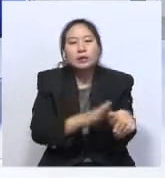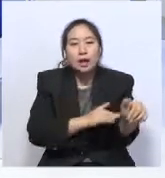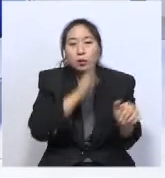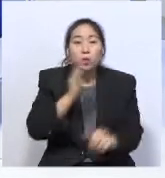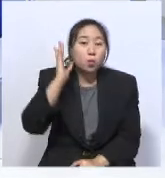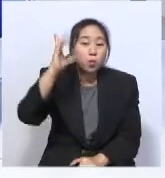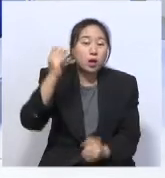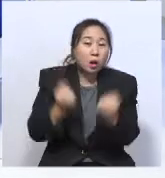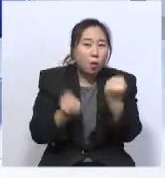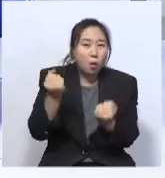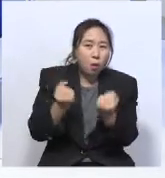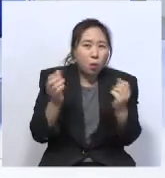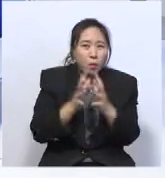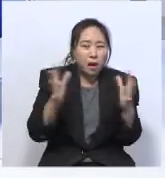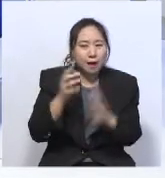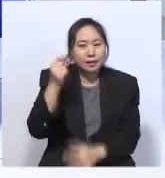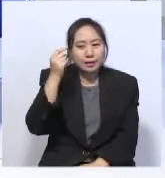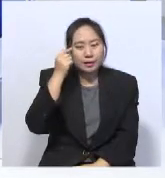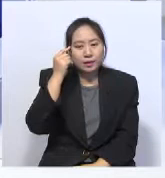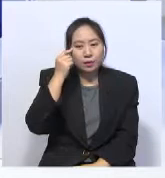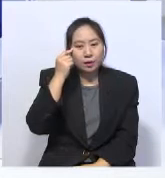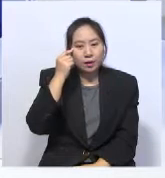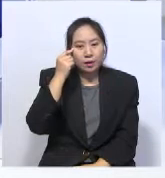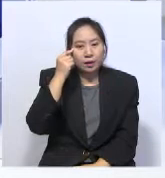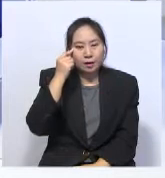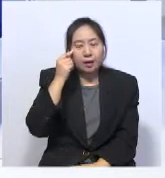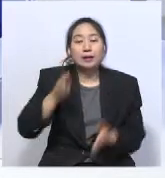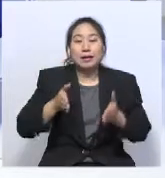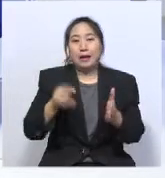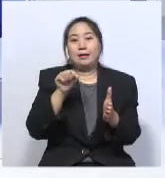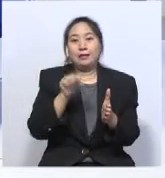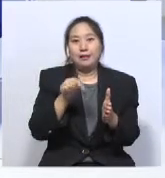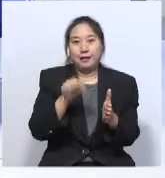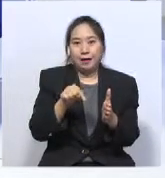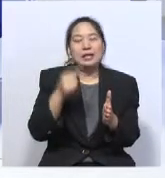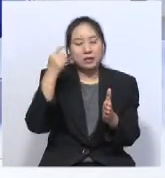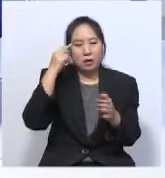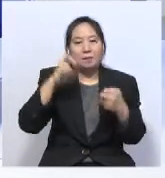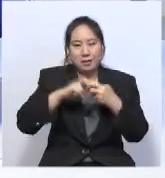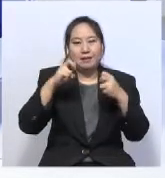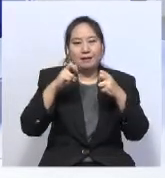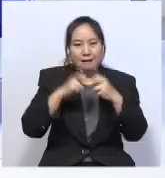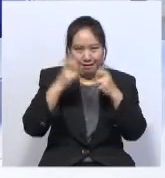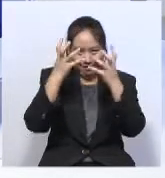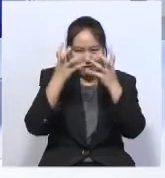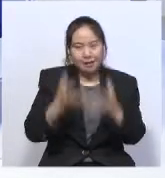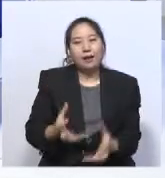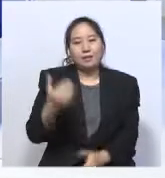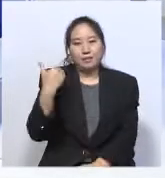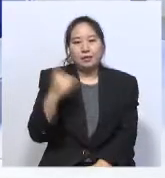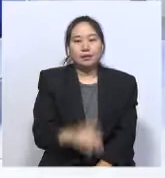แน่นอนว่าการจราจรที่บริเวณต่างระดับบางปะอินน่าจะมีปัญหาหนักกว่าทุกวัน